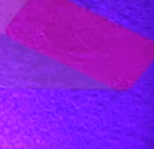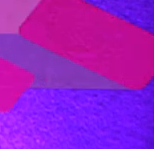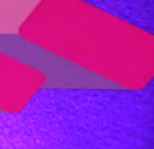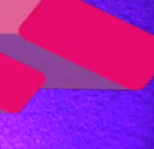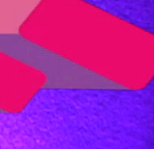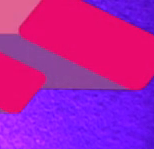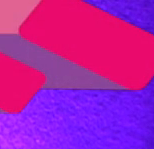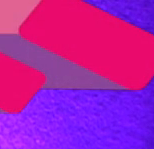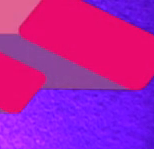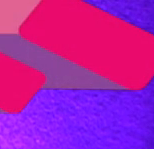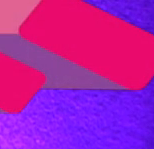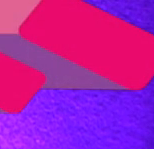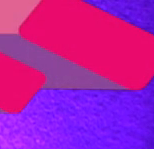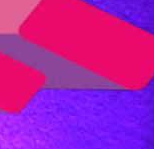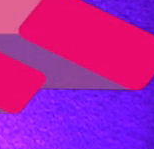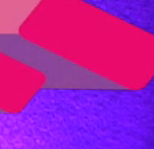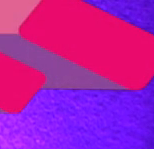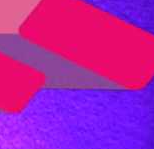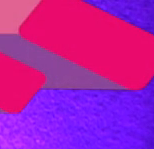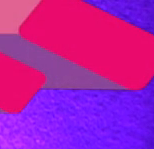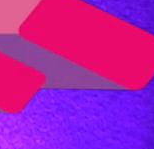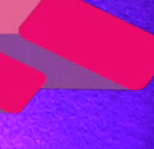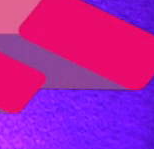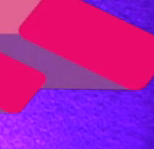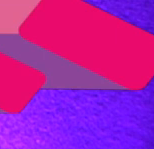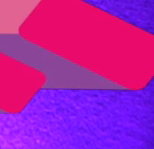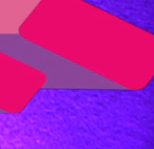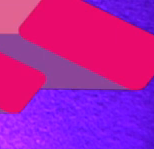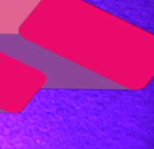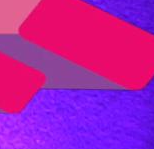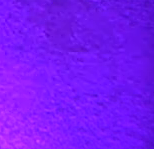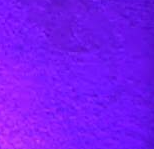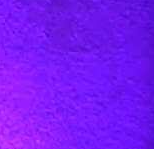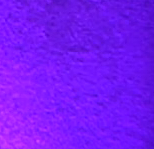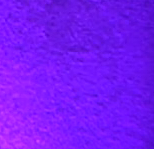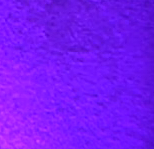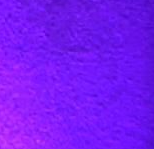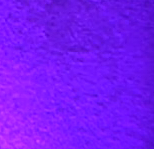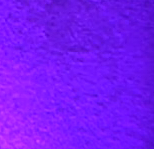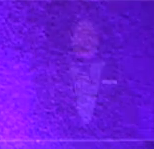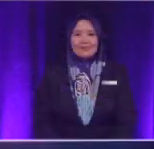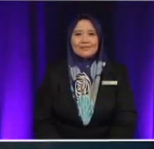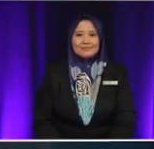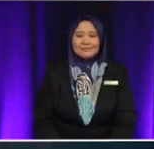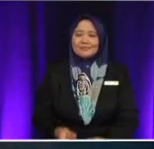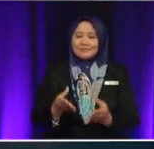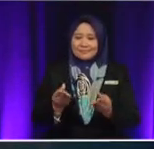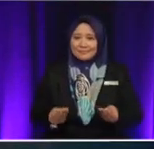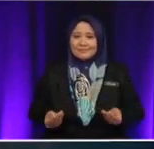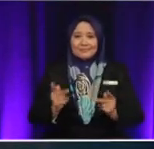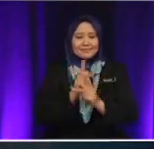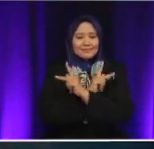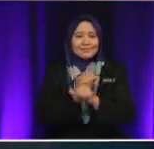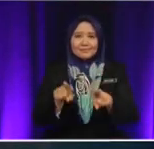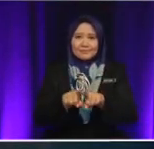Ilmu Khas, Wilayah Persekutuan Kuala Lumpur. Cikgu, apa khabar? Alhamdulillah. Terima kasih kerana terus serta bersama kami untuk sukses